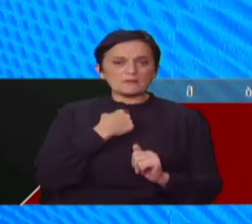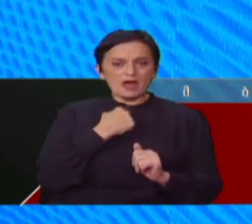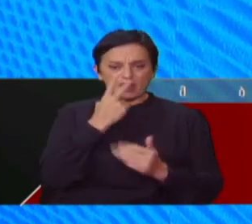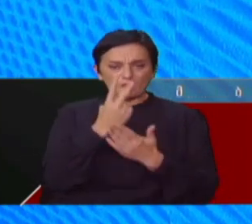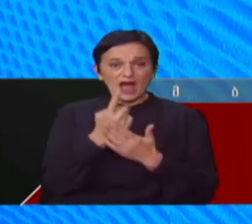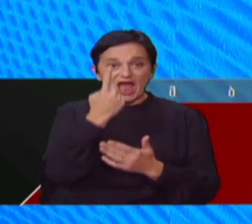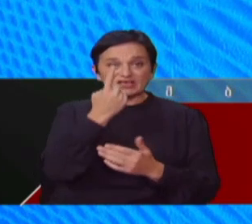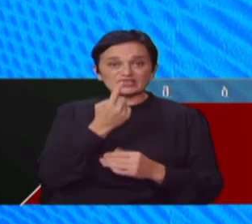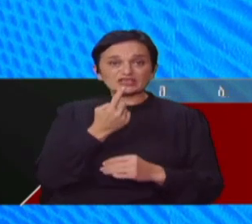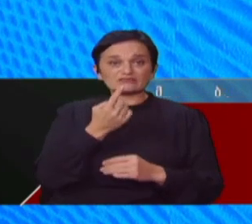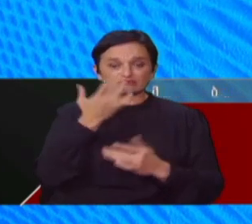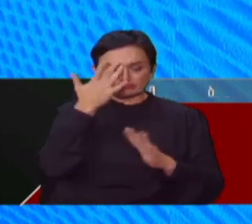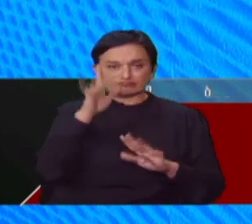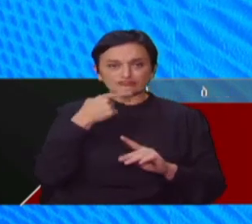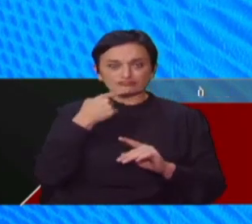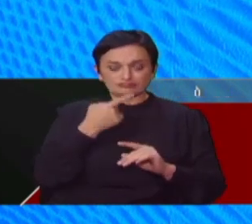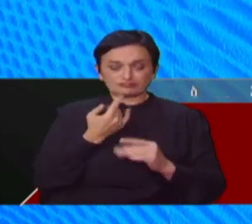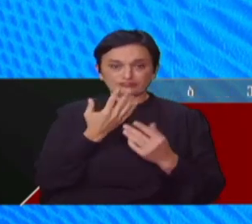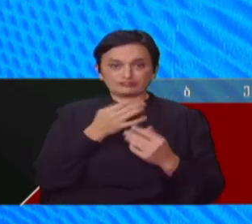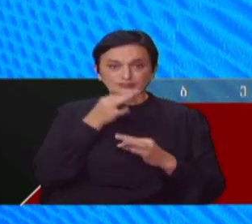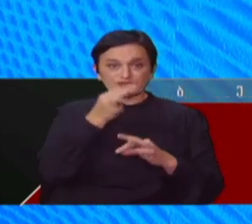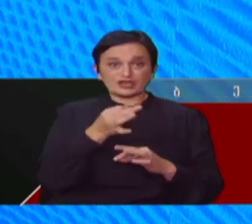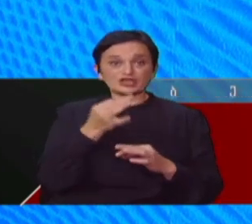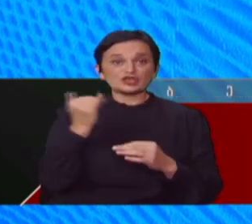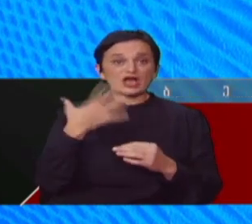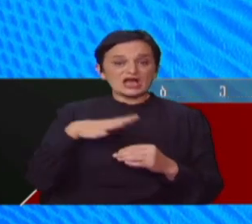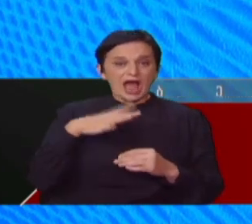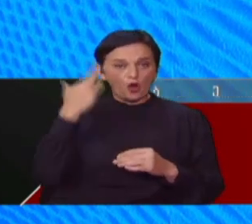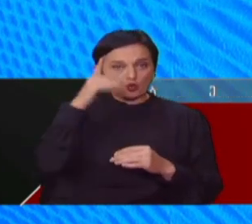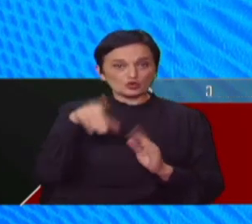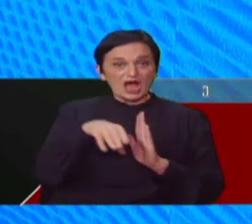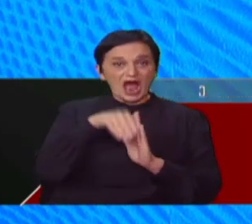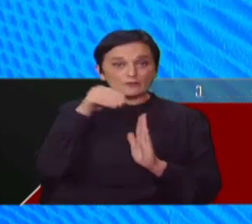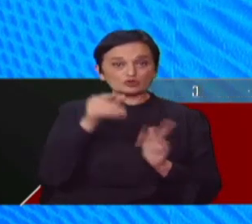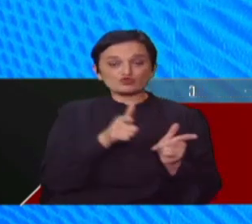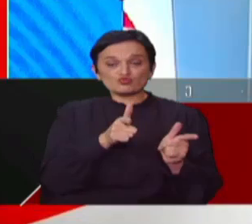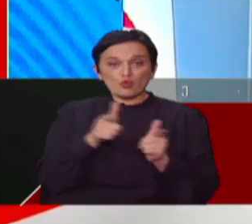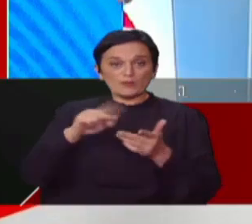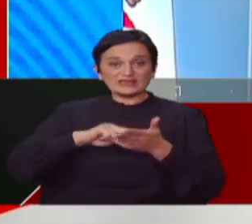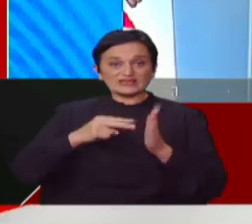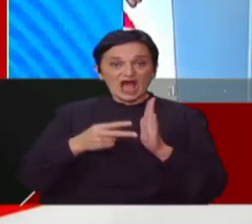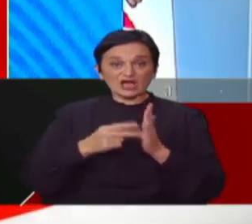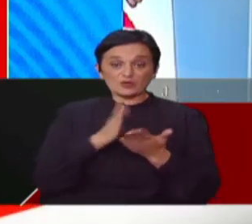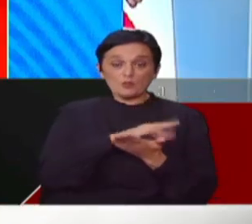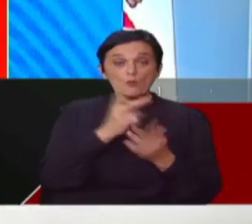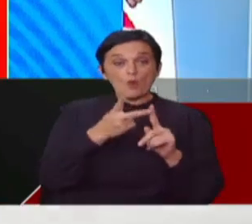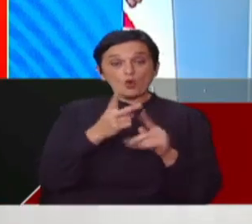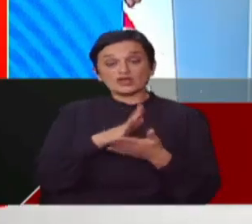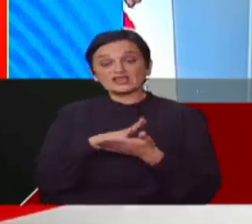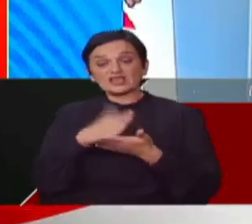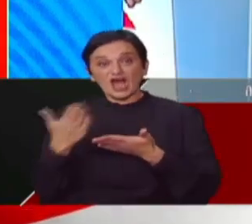რაც წამოსდა იყო ის, რომ დღის პირველ ნახევარში აქვს საქართველოს ნება სამრჩევლის მობილიზება დაგეგმილი და მეორე ნახევარში